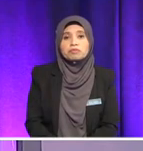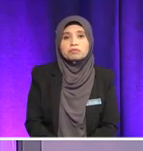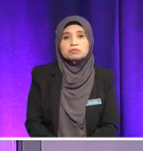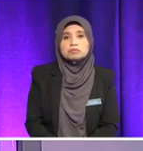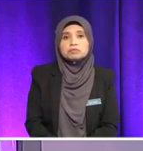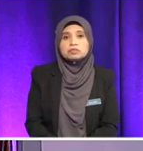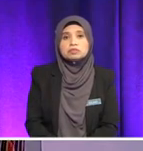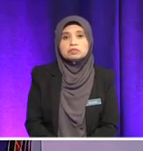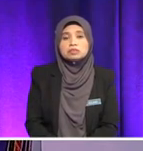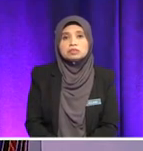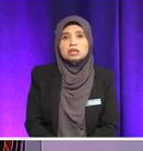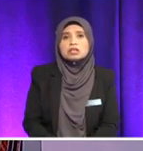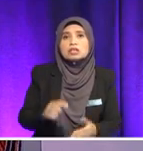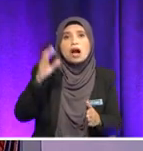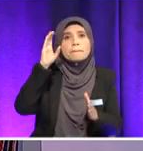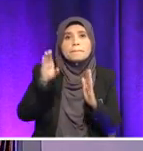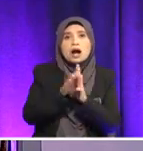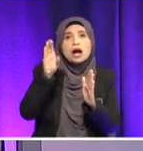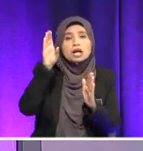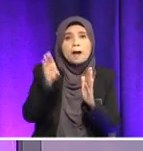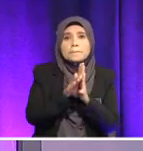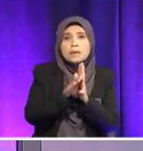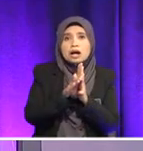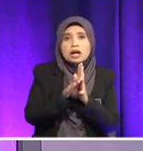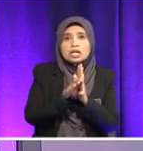ini semua keadaan kalau itu Tuhan